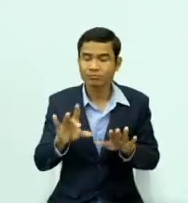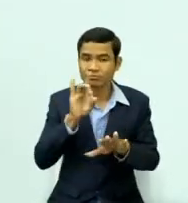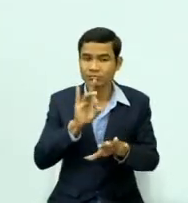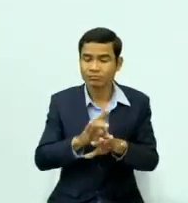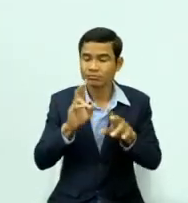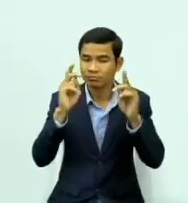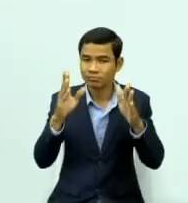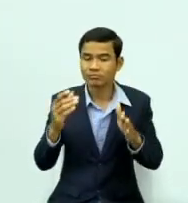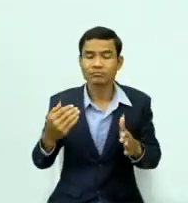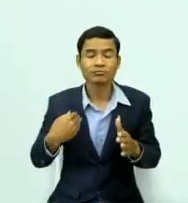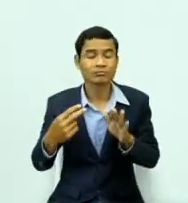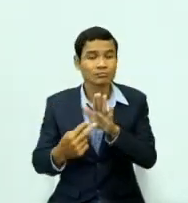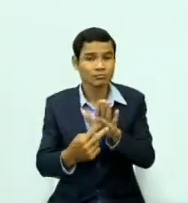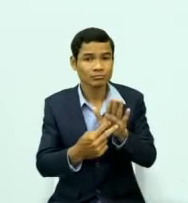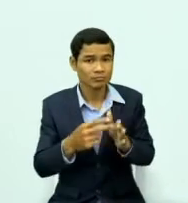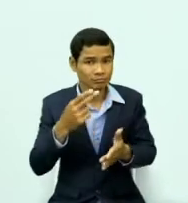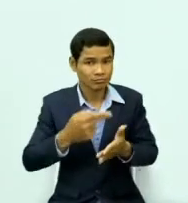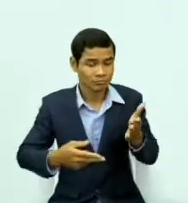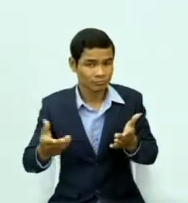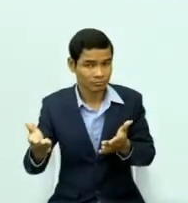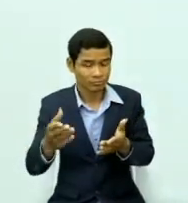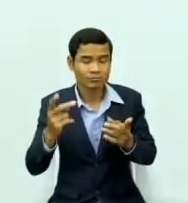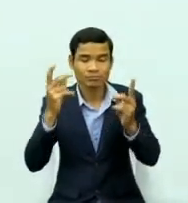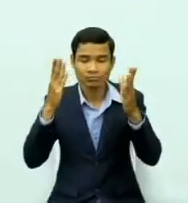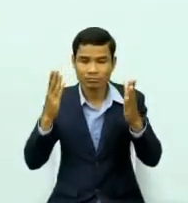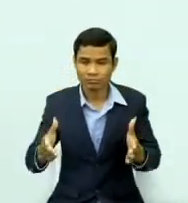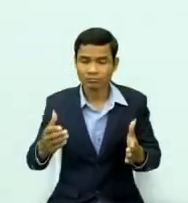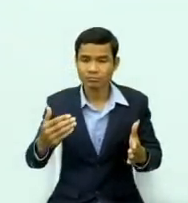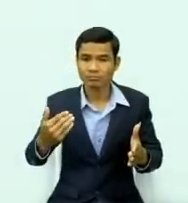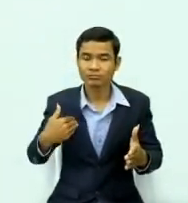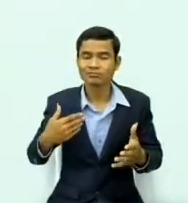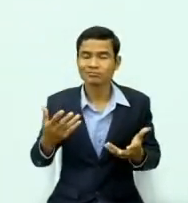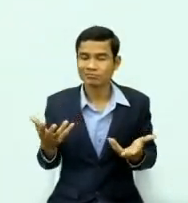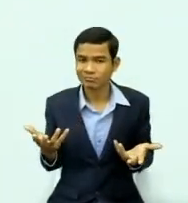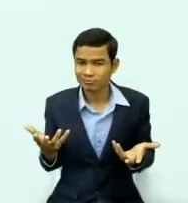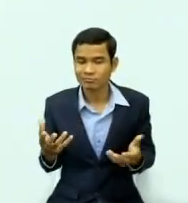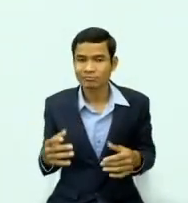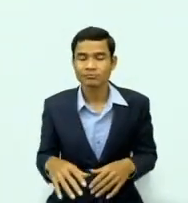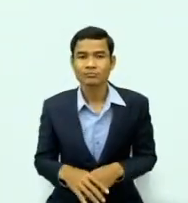nông miên vậy bằng hai con ạ. Chà, nè cổ cư miến.